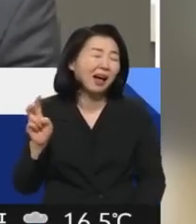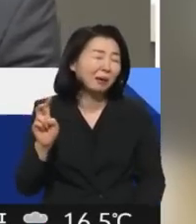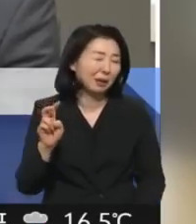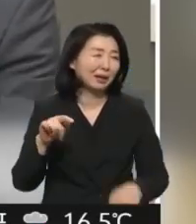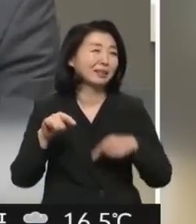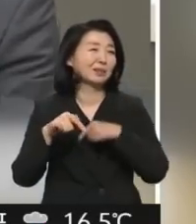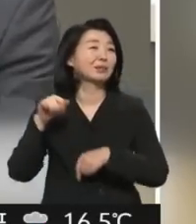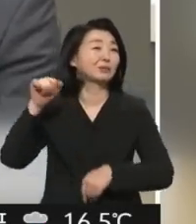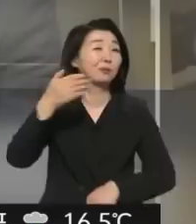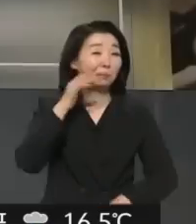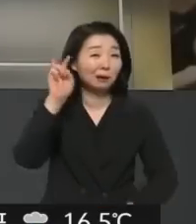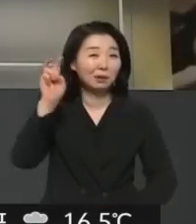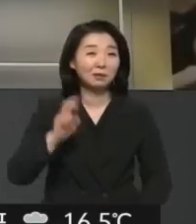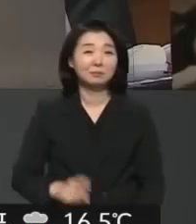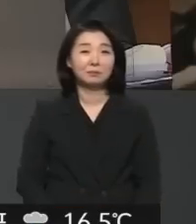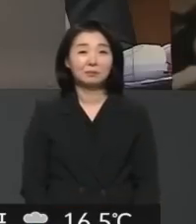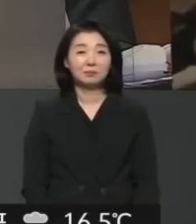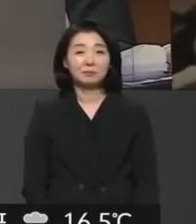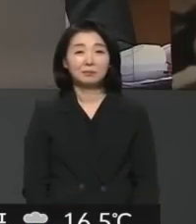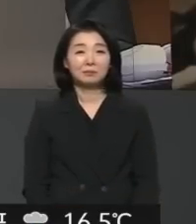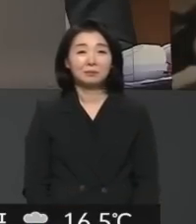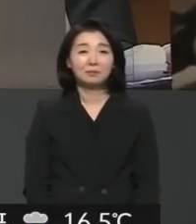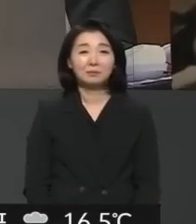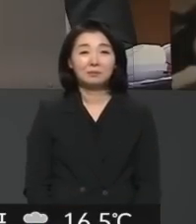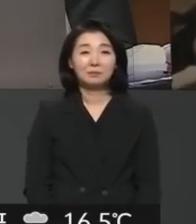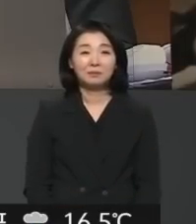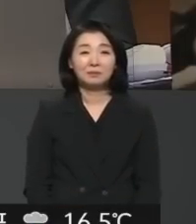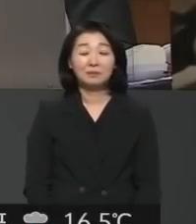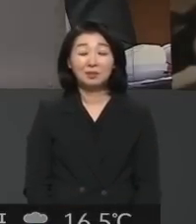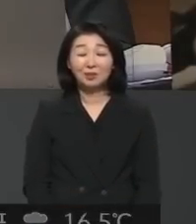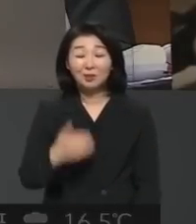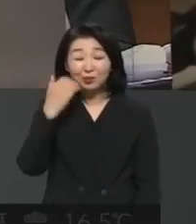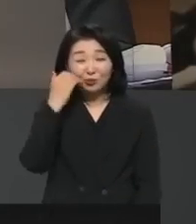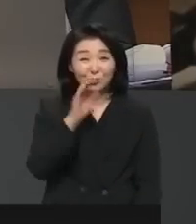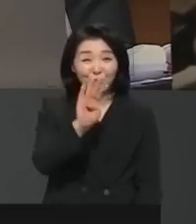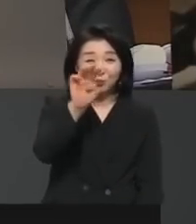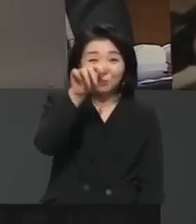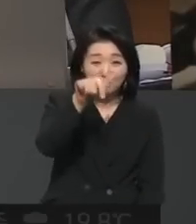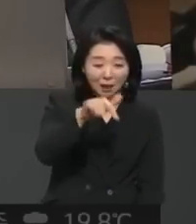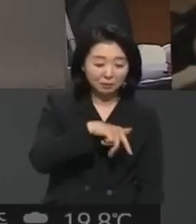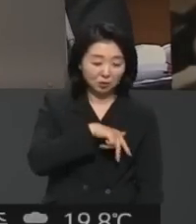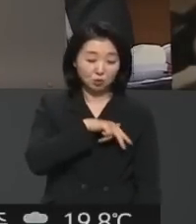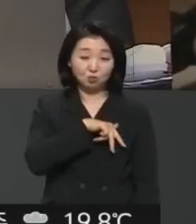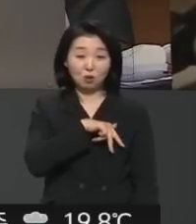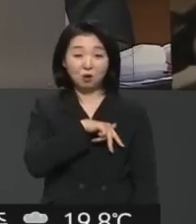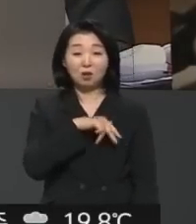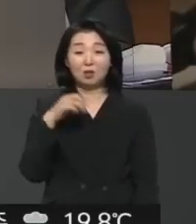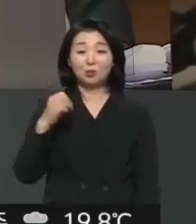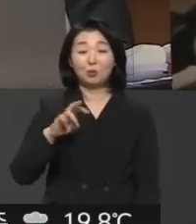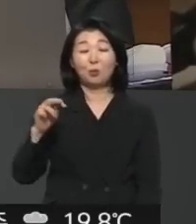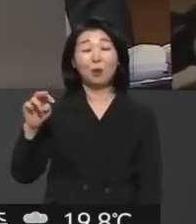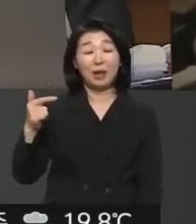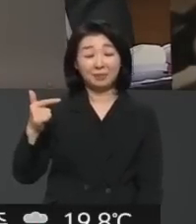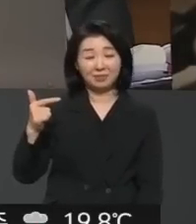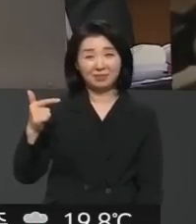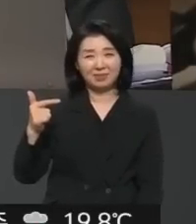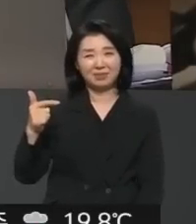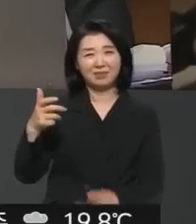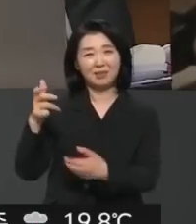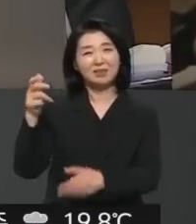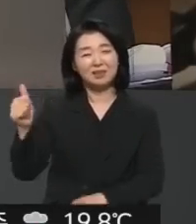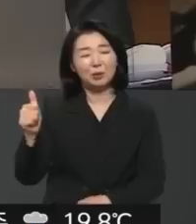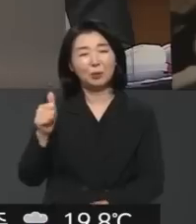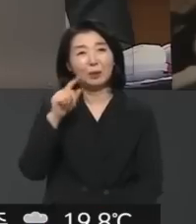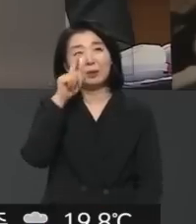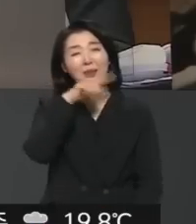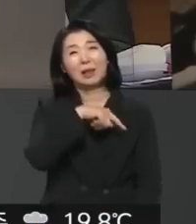같은데. 네, 지금 들으신 전임 법무장관이죠. 박범계 의원과 한동훈 장관은 굳이 따지자면 악연에 가까워